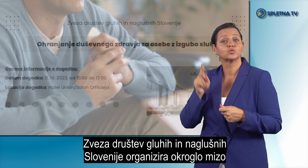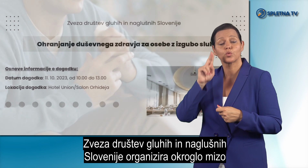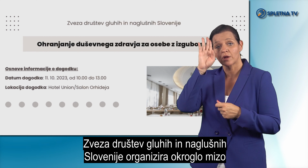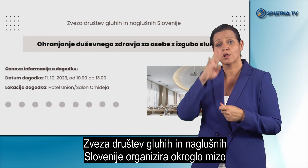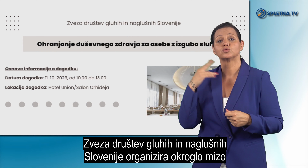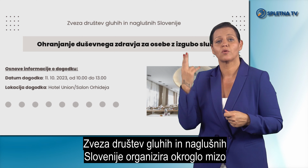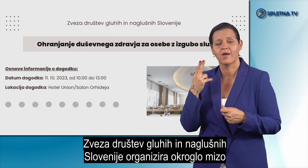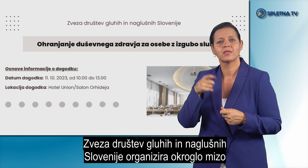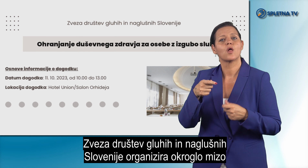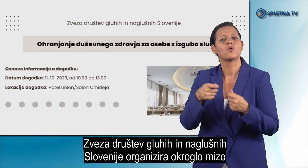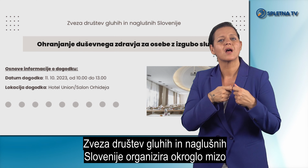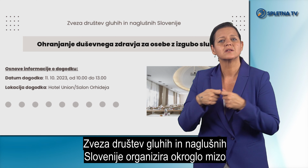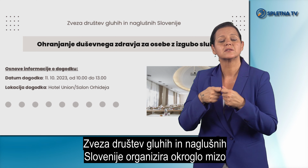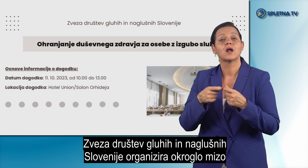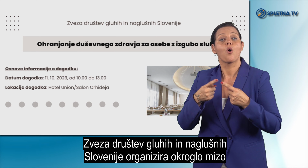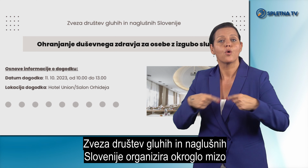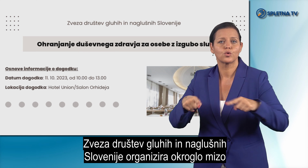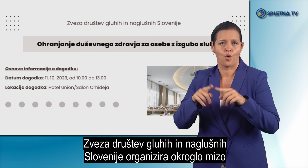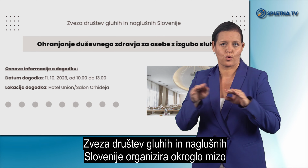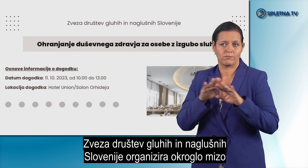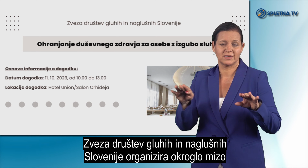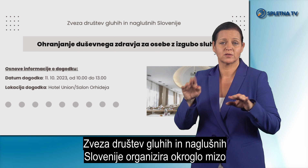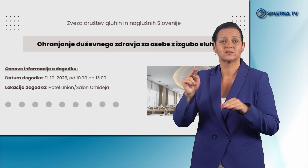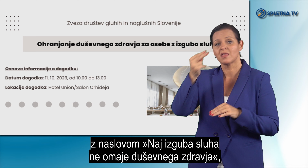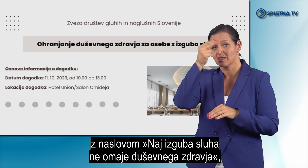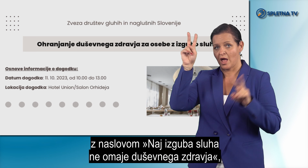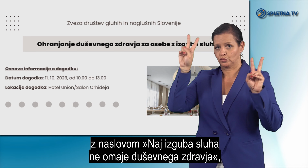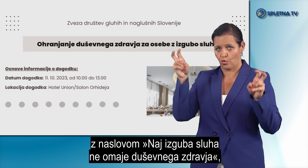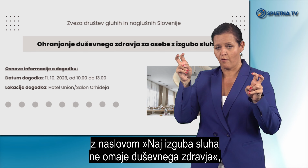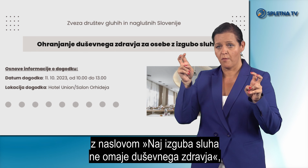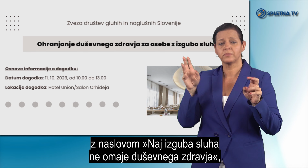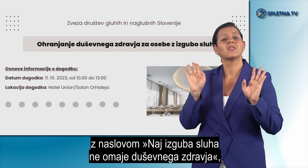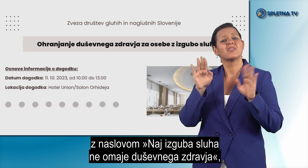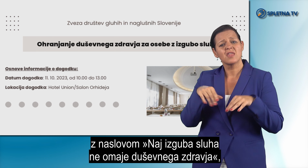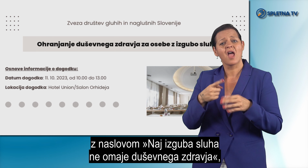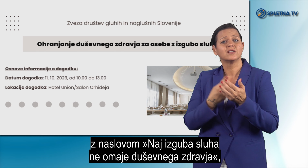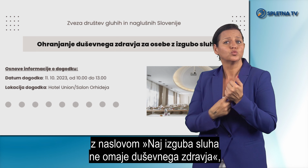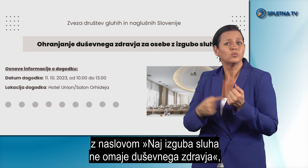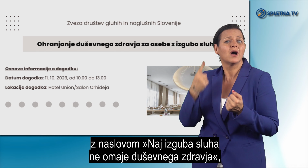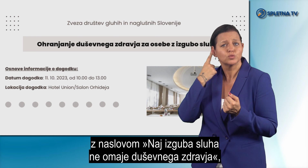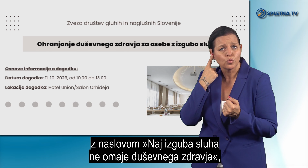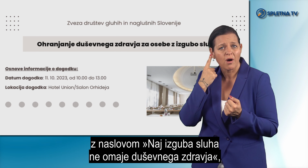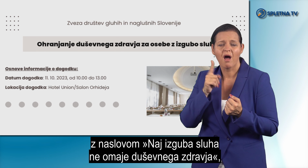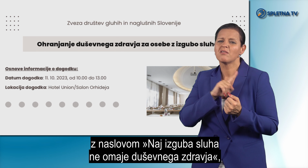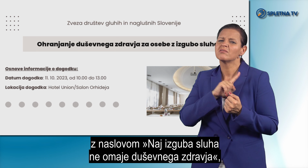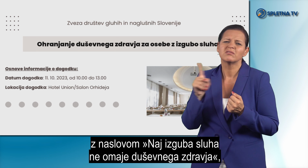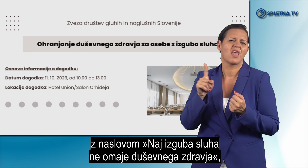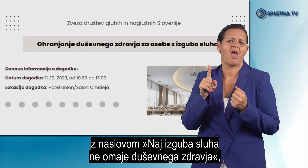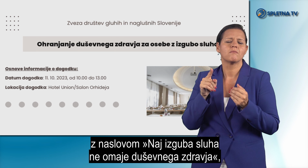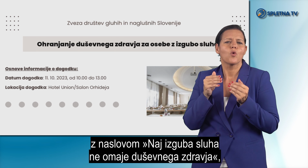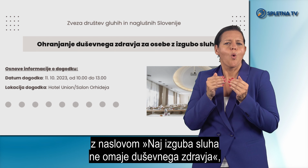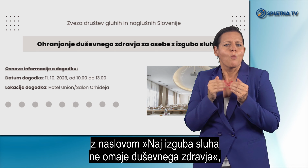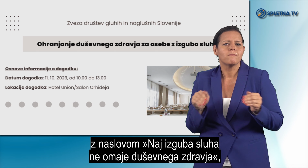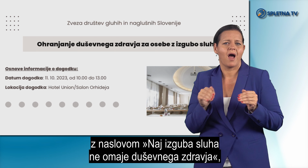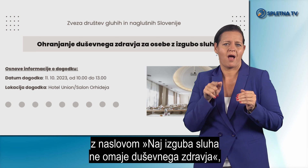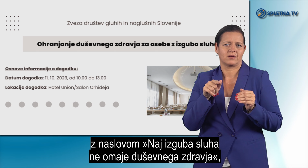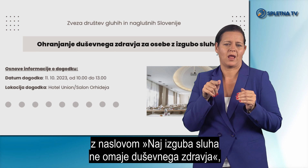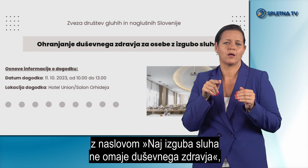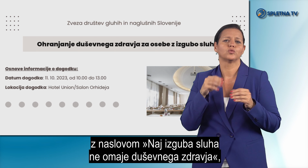Zveza društev gluhih in naglušnih Slovenije organizira okroglo mizo z naslovom Naj izguba sluha ne omaja duševnega